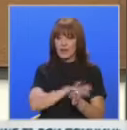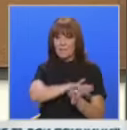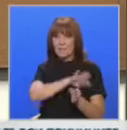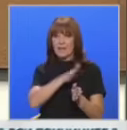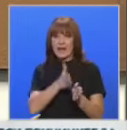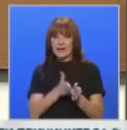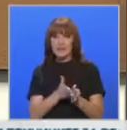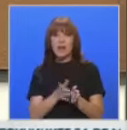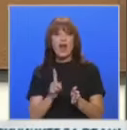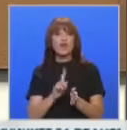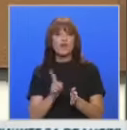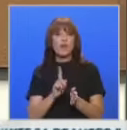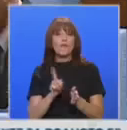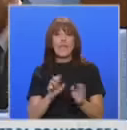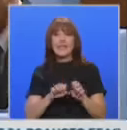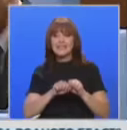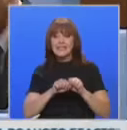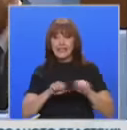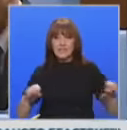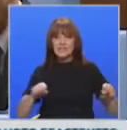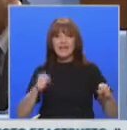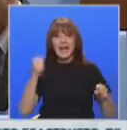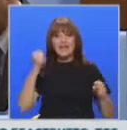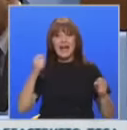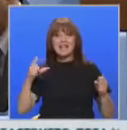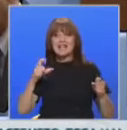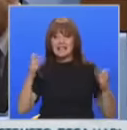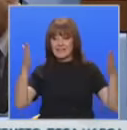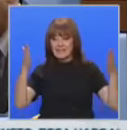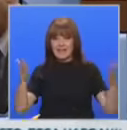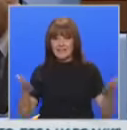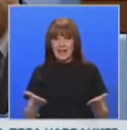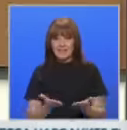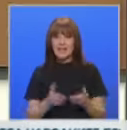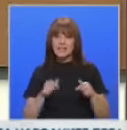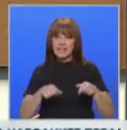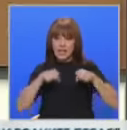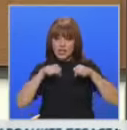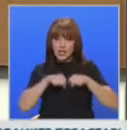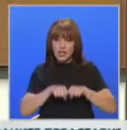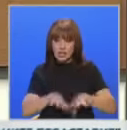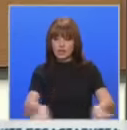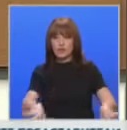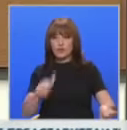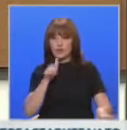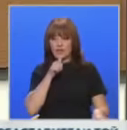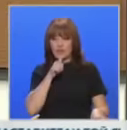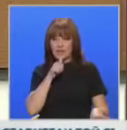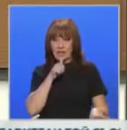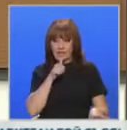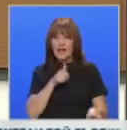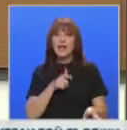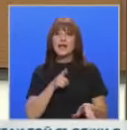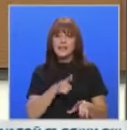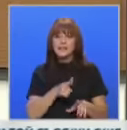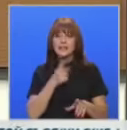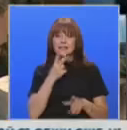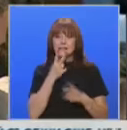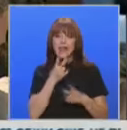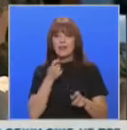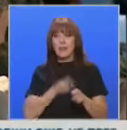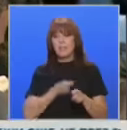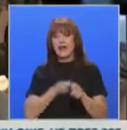не е имало скъсване на язовирна стена. Сега ще бъдат източени изцяло водата от язовирите, за да бъдат ремонтирани